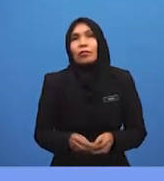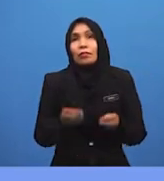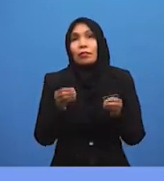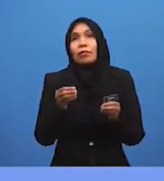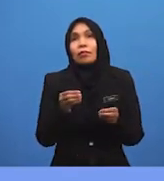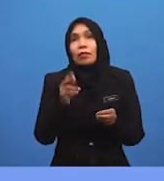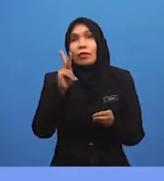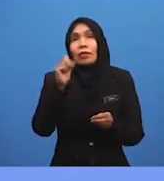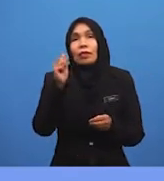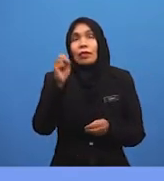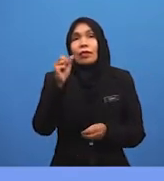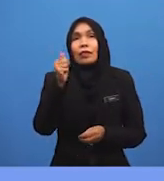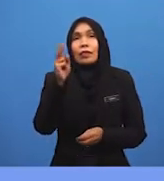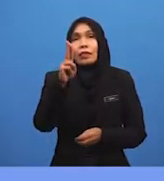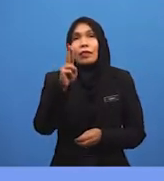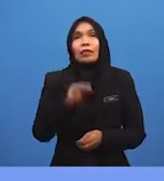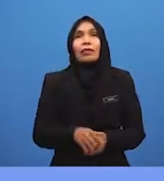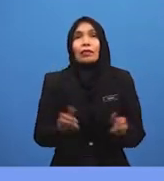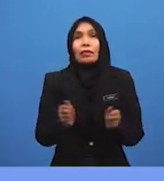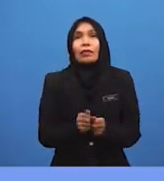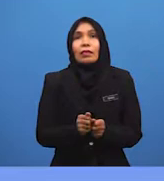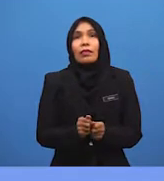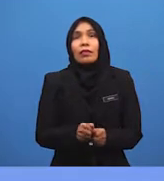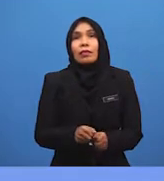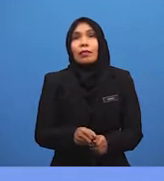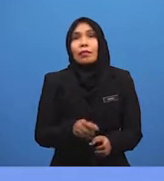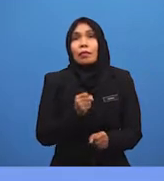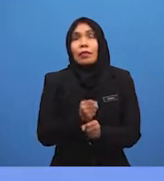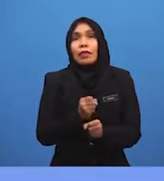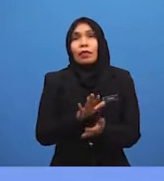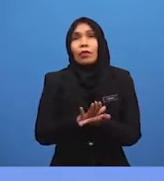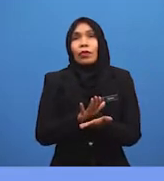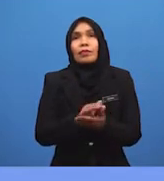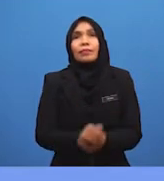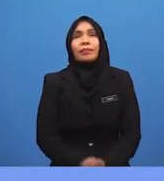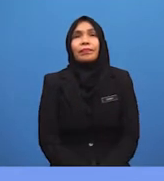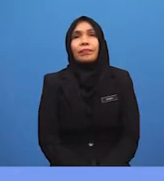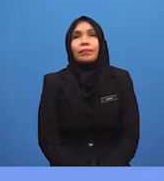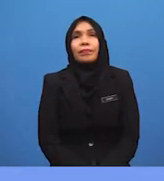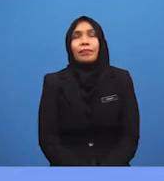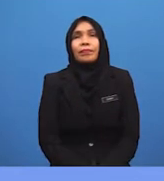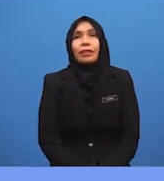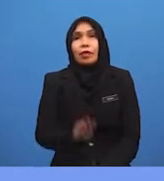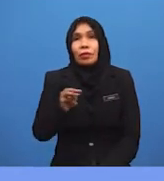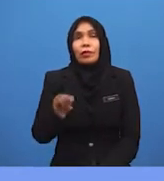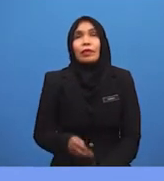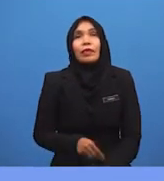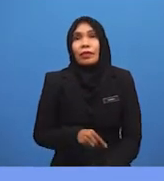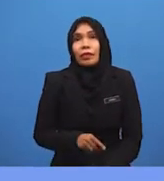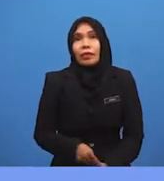Sepatutnya dia perlulah bertutur dengan hemat tinggi. murid-murid